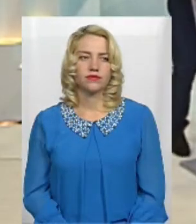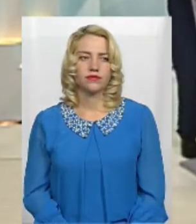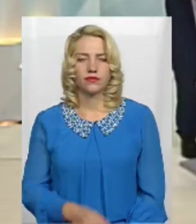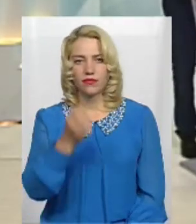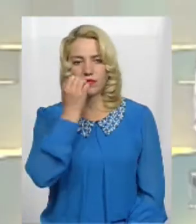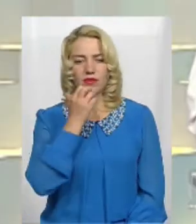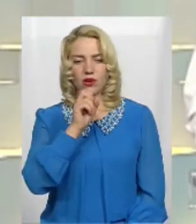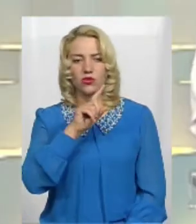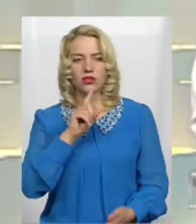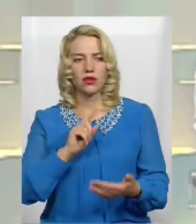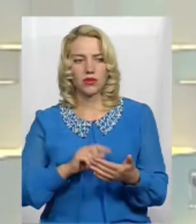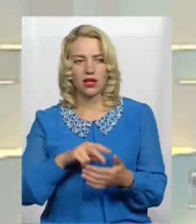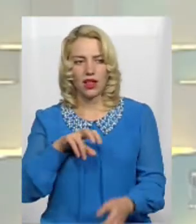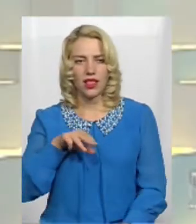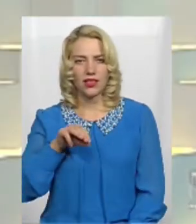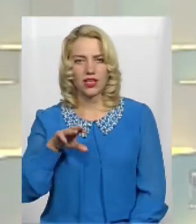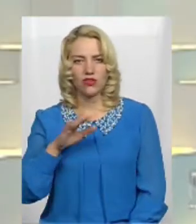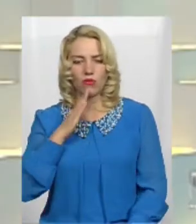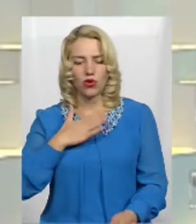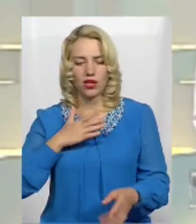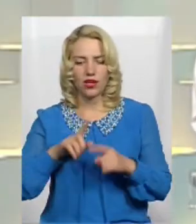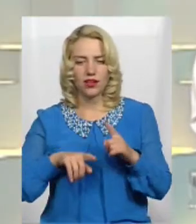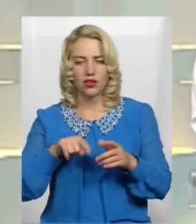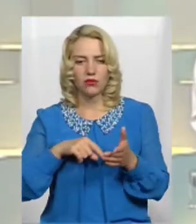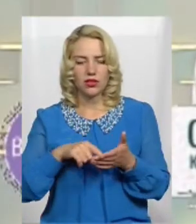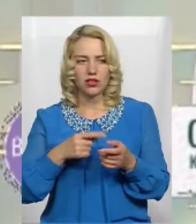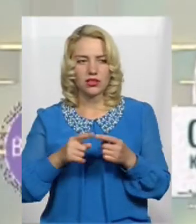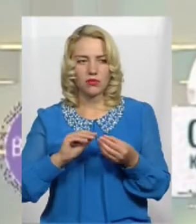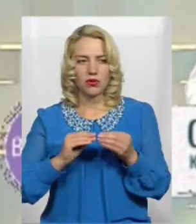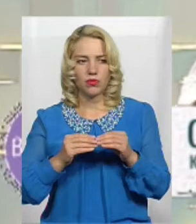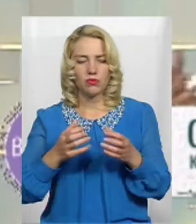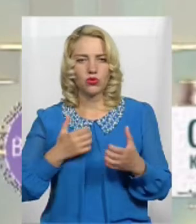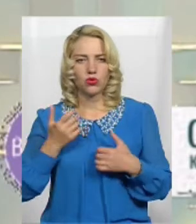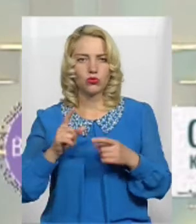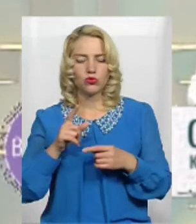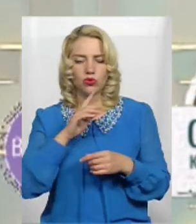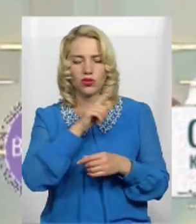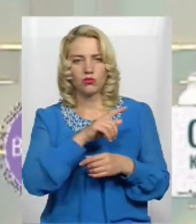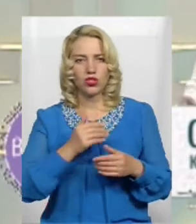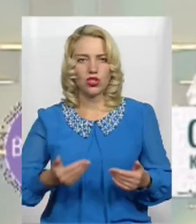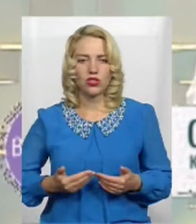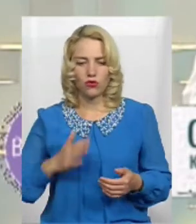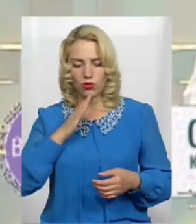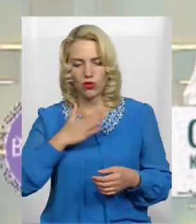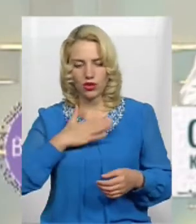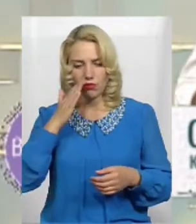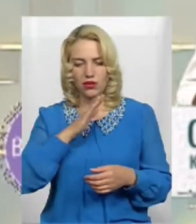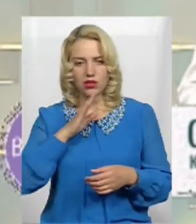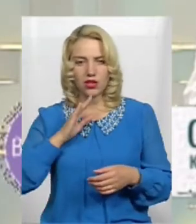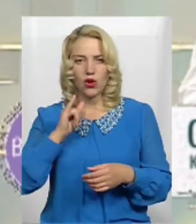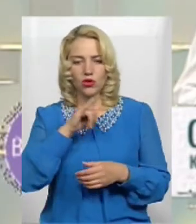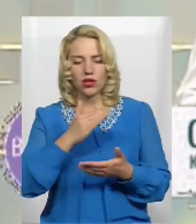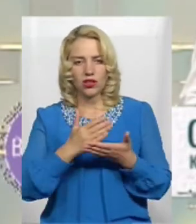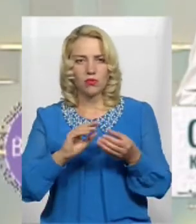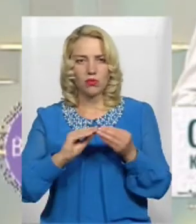Дуже дякую за запитання, тому що Летичів – це моє рідне місто. І мене ця проблема турбує і тому, що там живуть мої батьки, у них теж проблема є з водою, і тому,